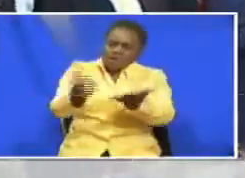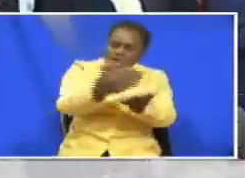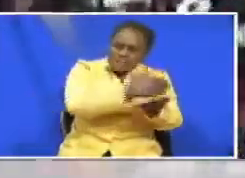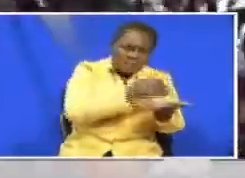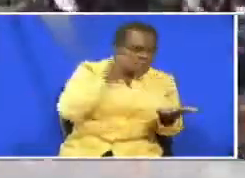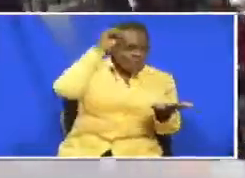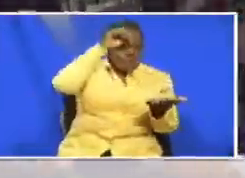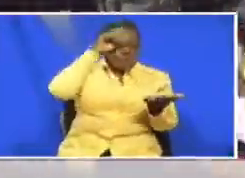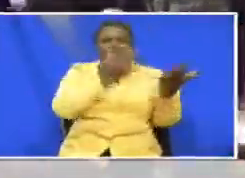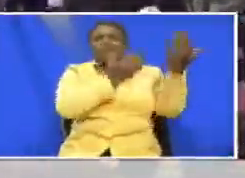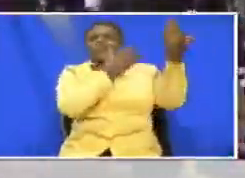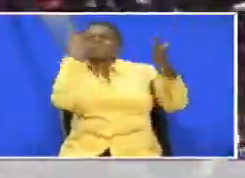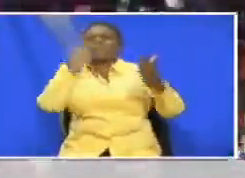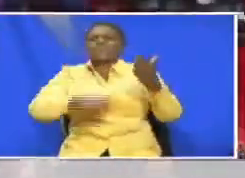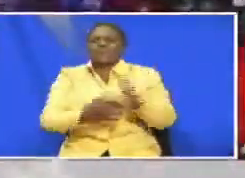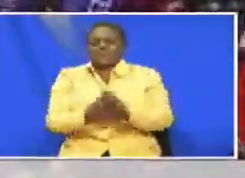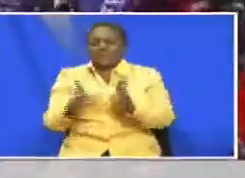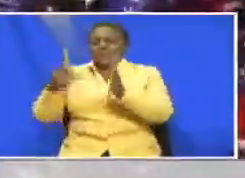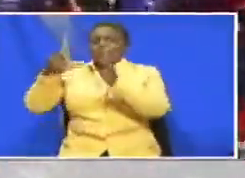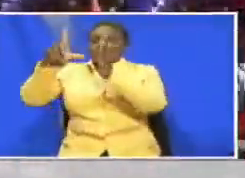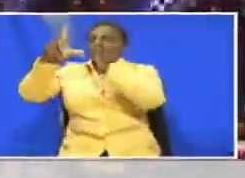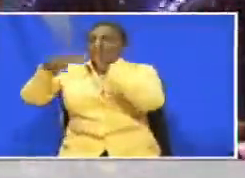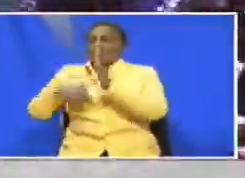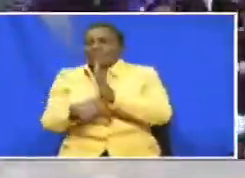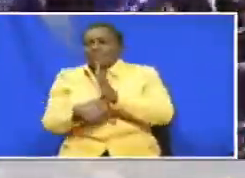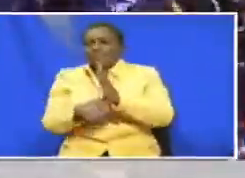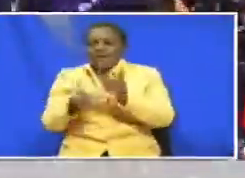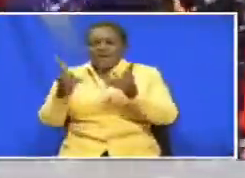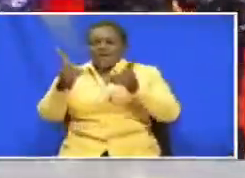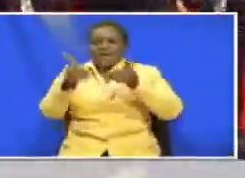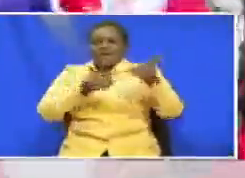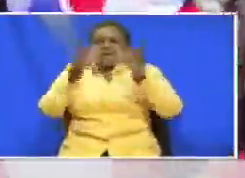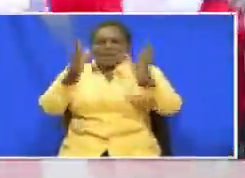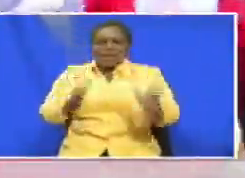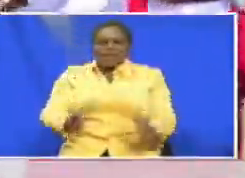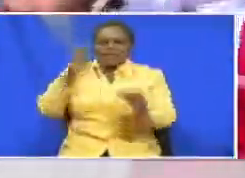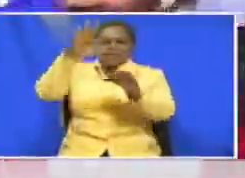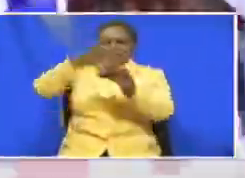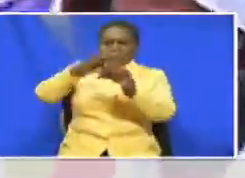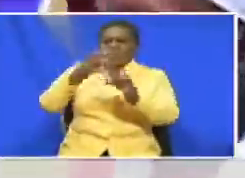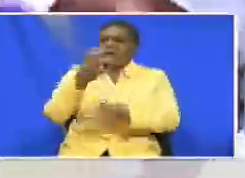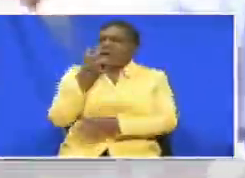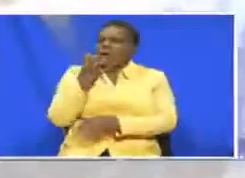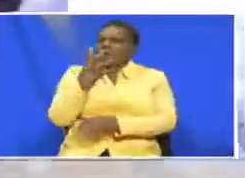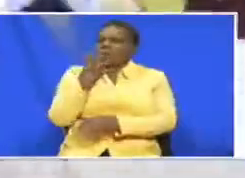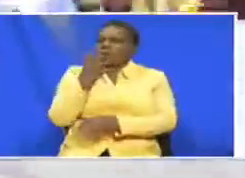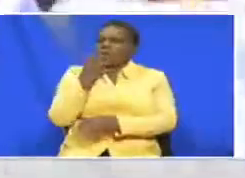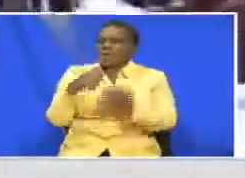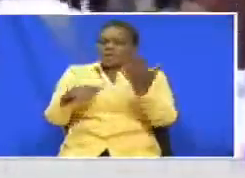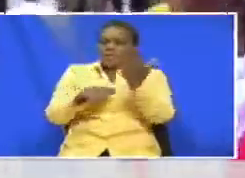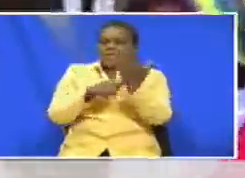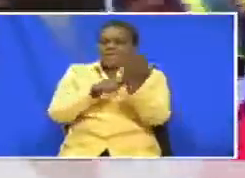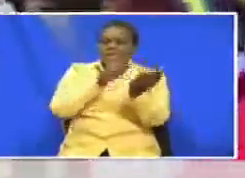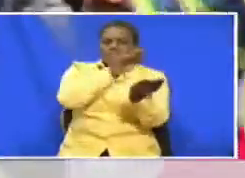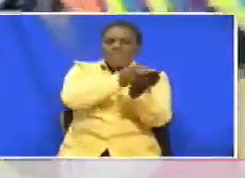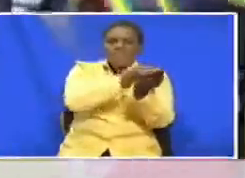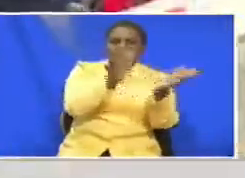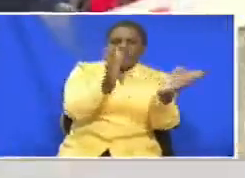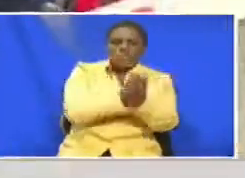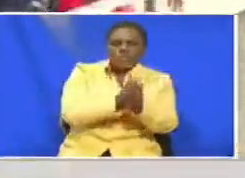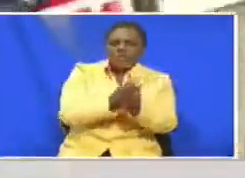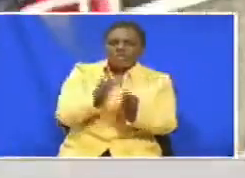kuhusu matarajio yao. Baadaye, mkurugenzi wa uchaguzi wa ODM Junet Mohamed alitenga jina hilo kwa msajili wa